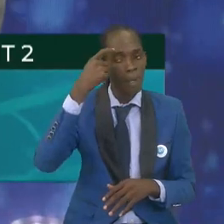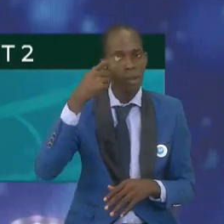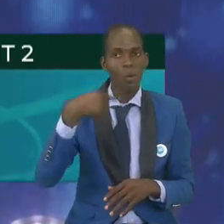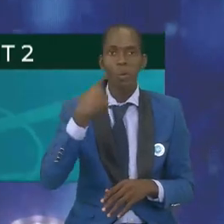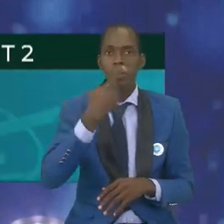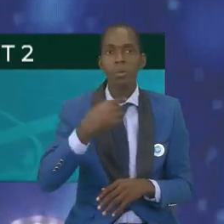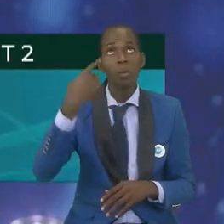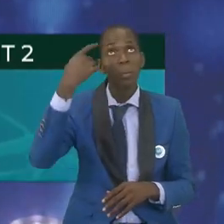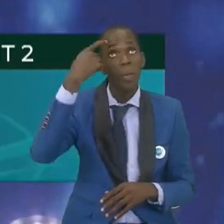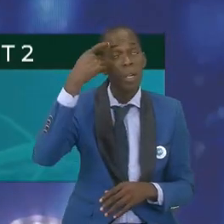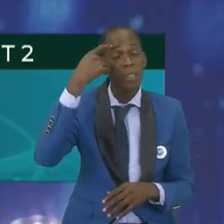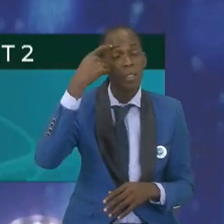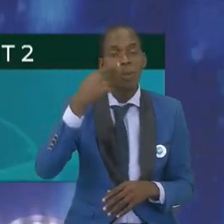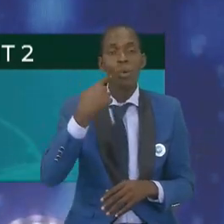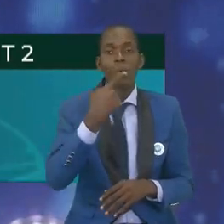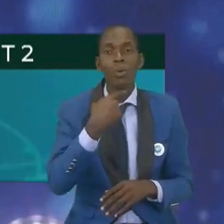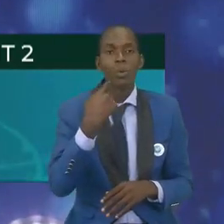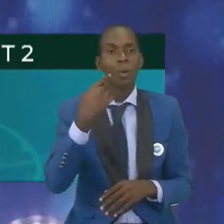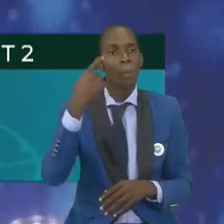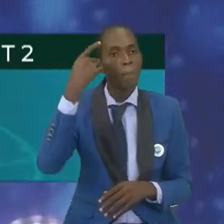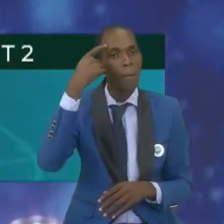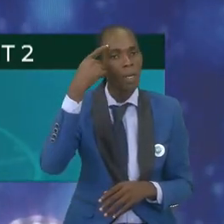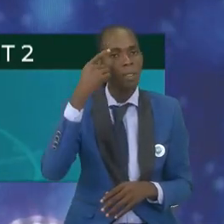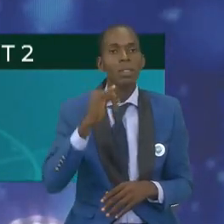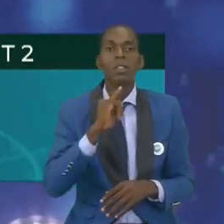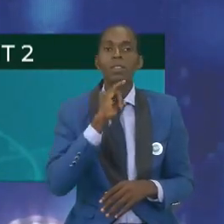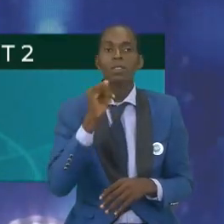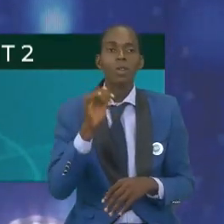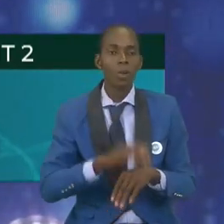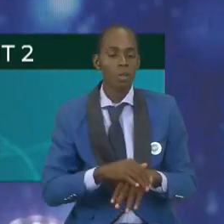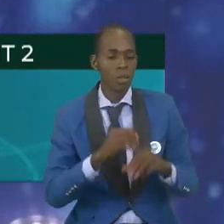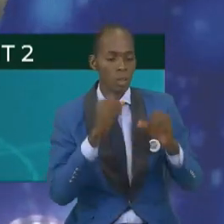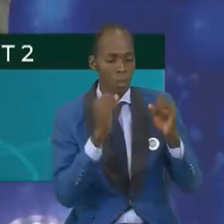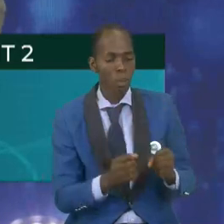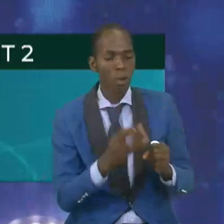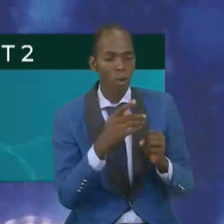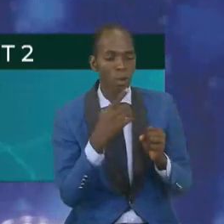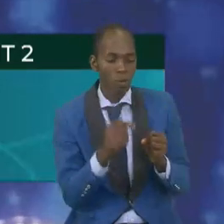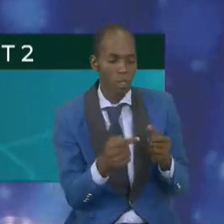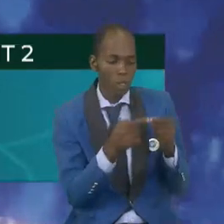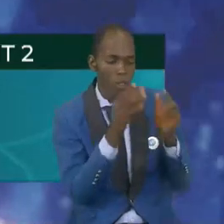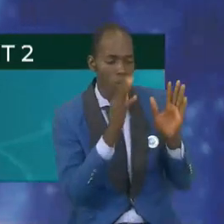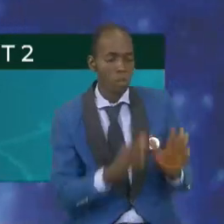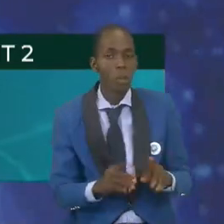À celui qui ferme, à celui qui est ferme dans ses sentiments, tu assures la paix.